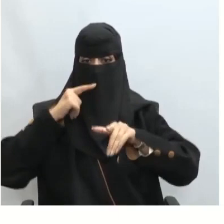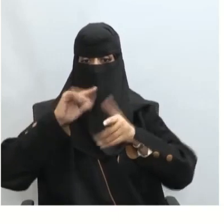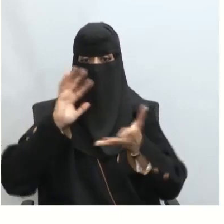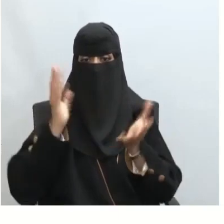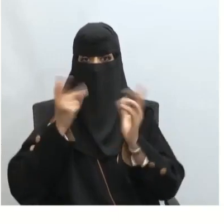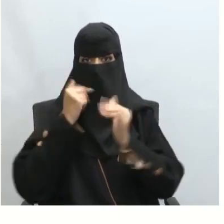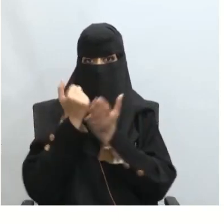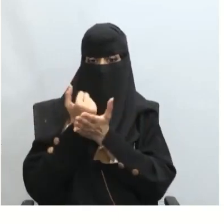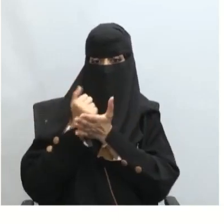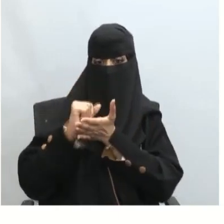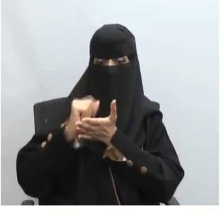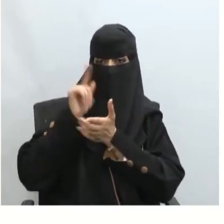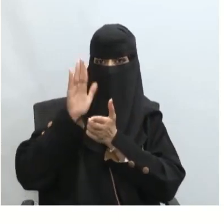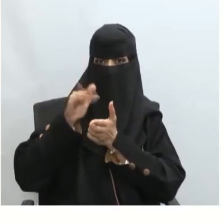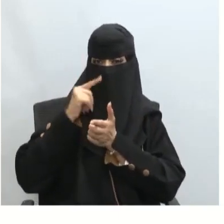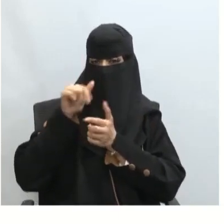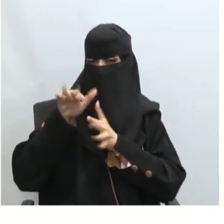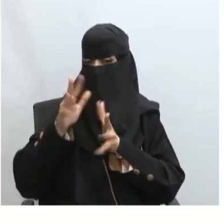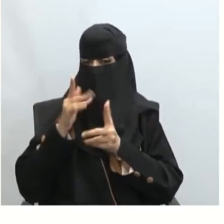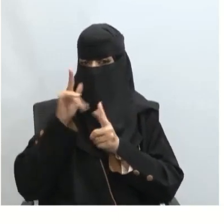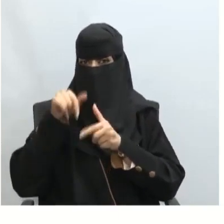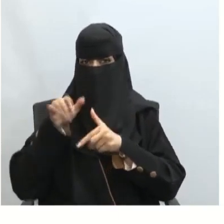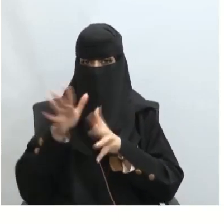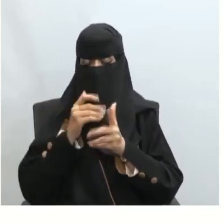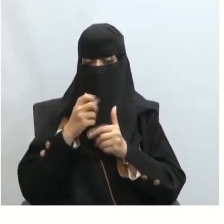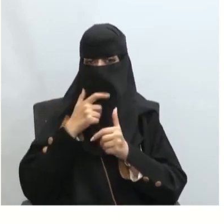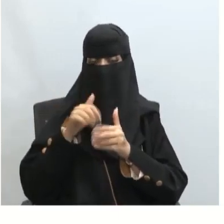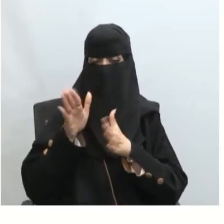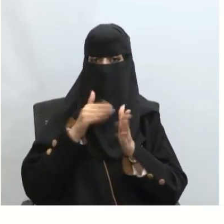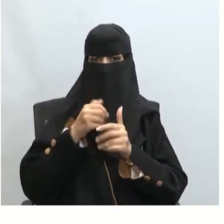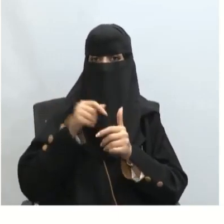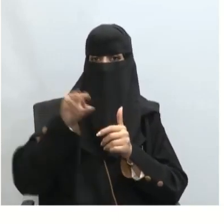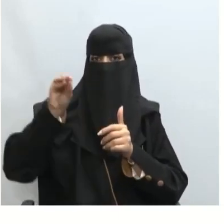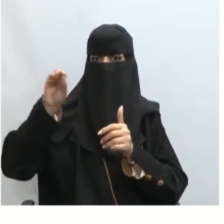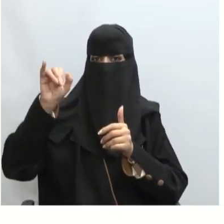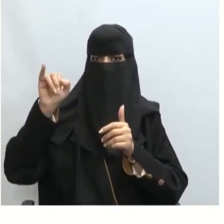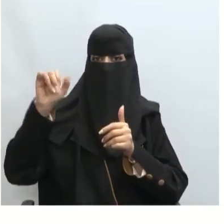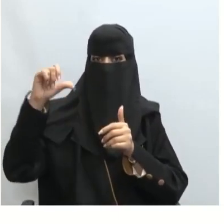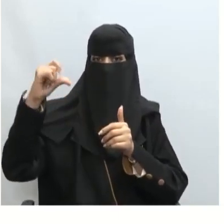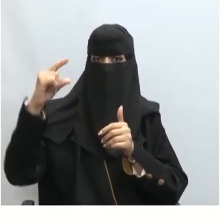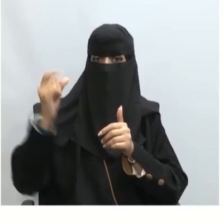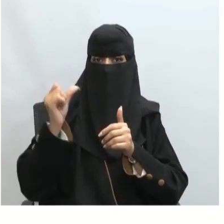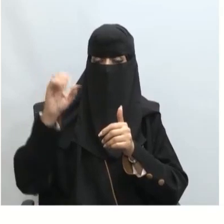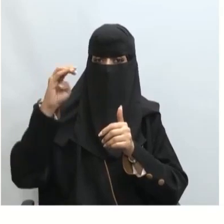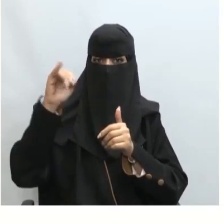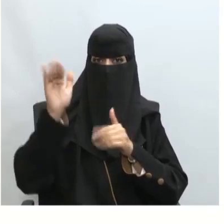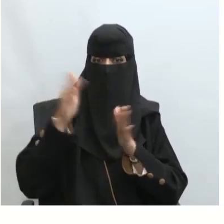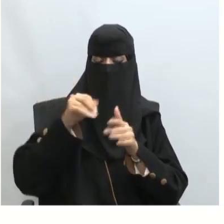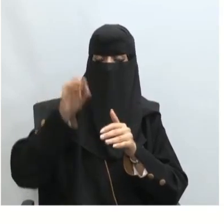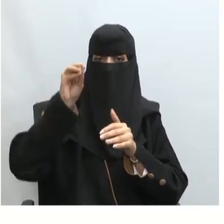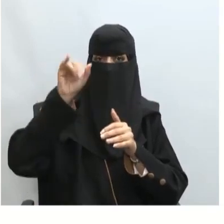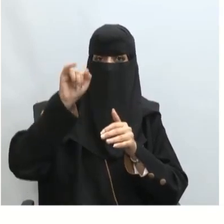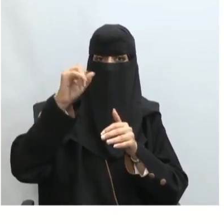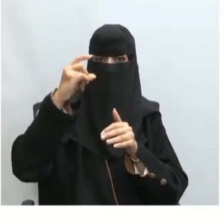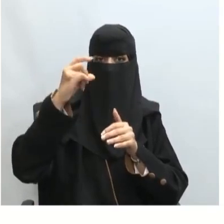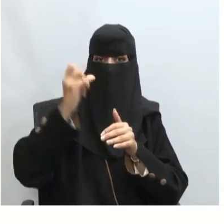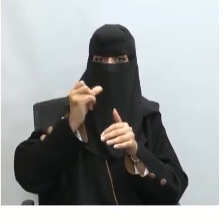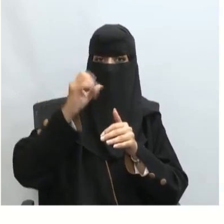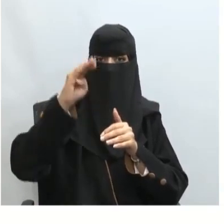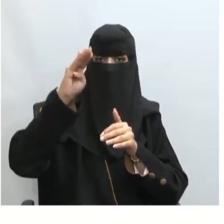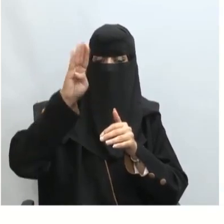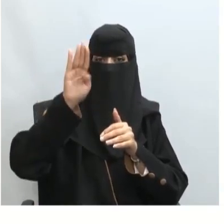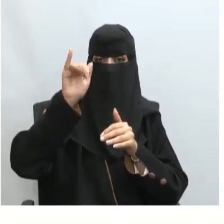حذف لاحظ هذه هي المعادله العامه حذف هيدروجين وهيدروكسيل من سلسله